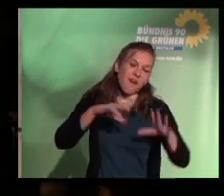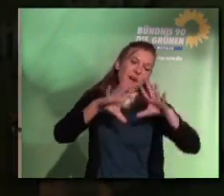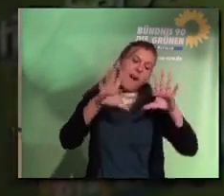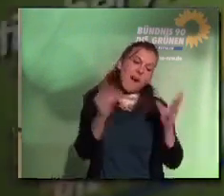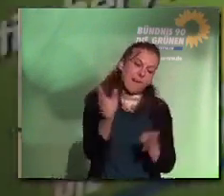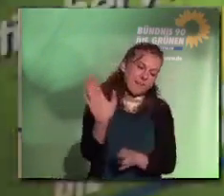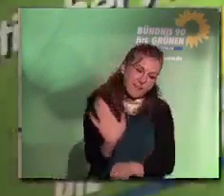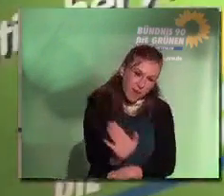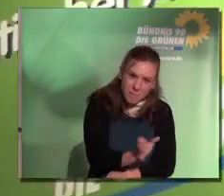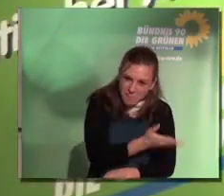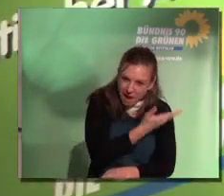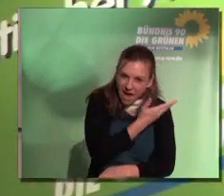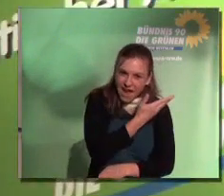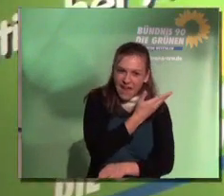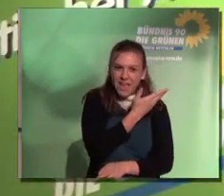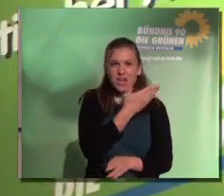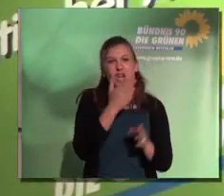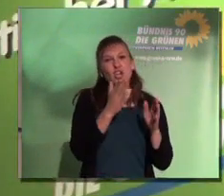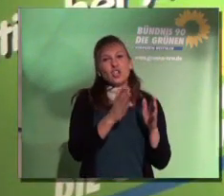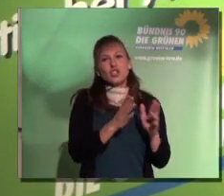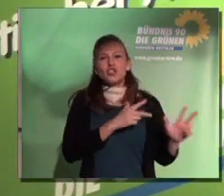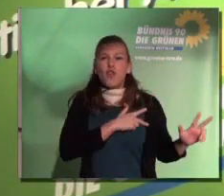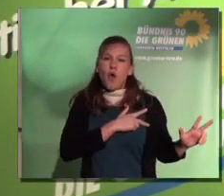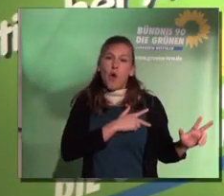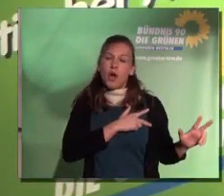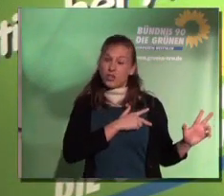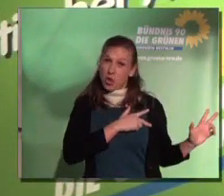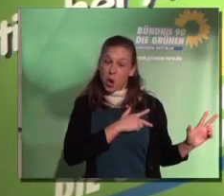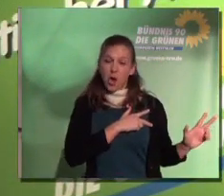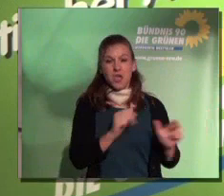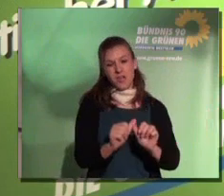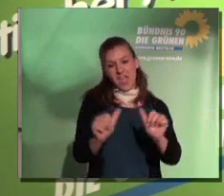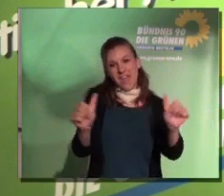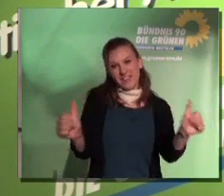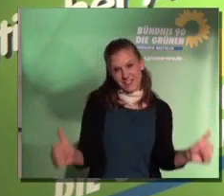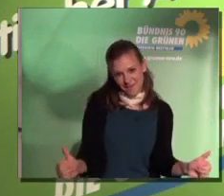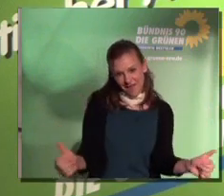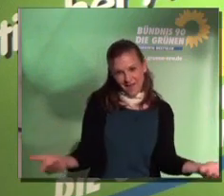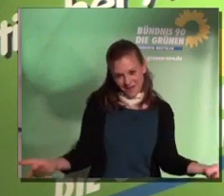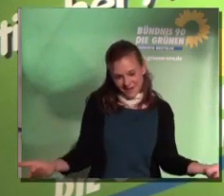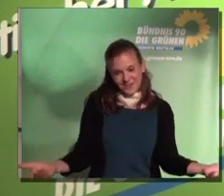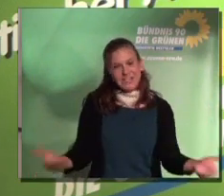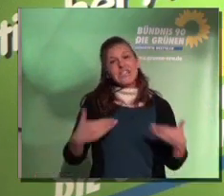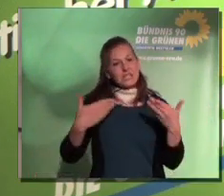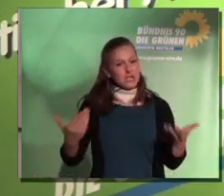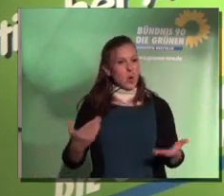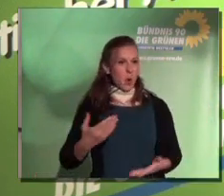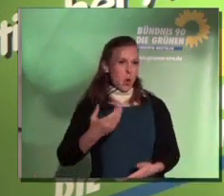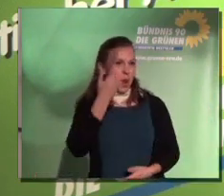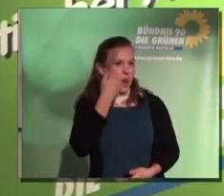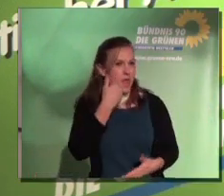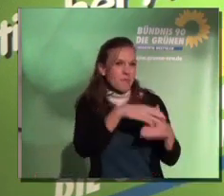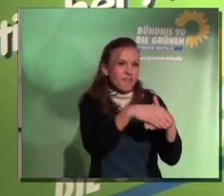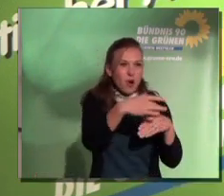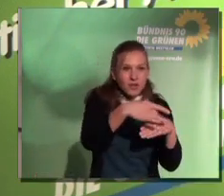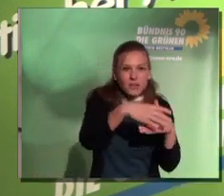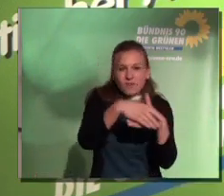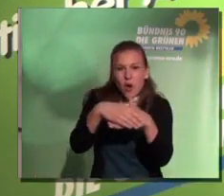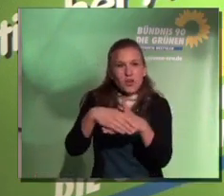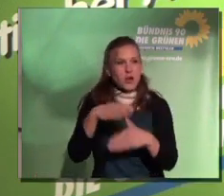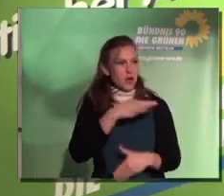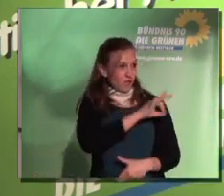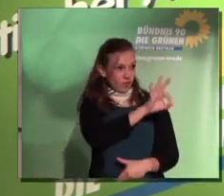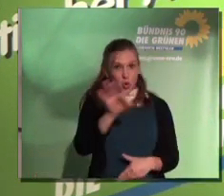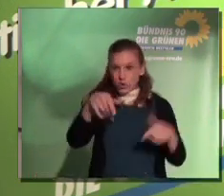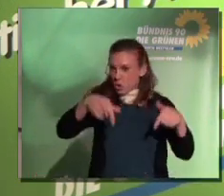vorbei, die Schwüre der Treue, sie brechen an zwei. Liebe Freunde und Freunde, für uns ist heute nicht alles vorbei.